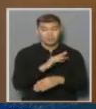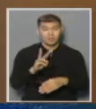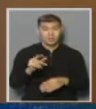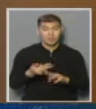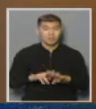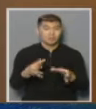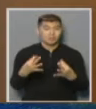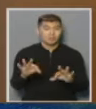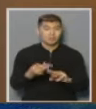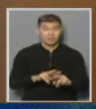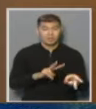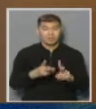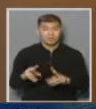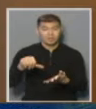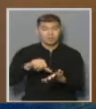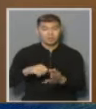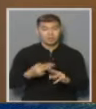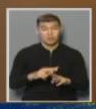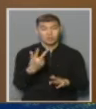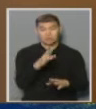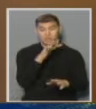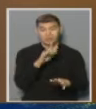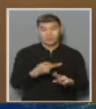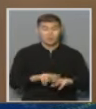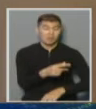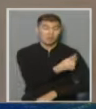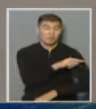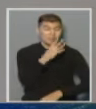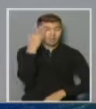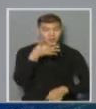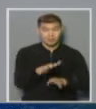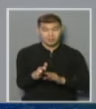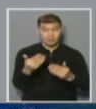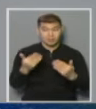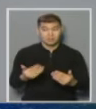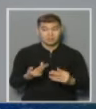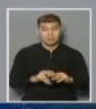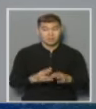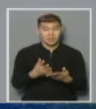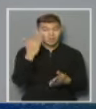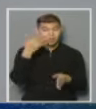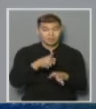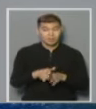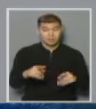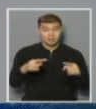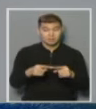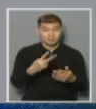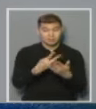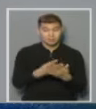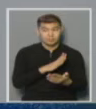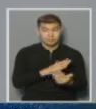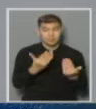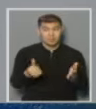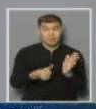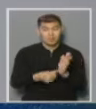бос уақытында би үйірмесіне қатысады. 3 жасынан бастап дәрігер болуды армандайды. Әзірге әлі де сол арманына қадал дейді анасы.